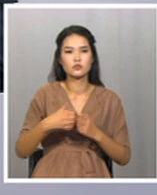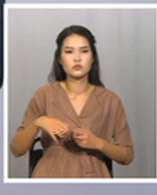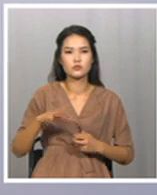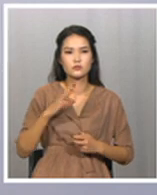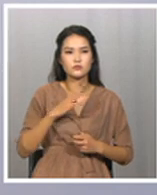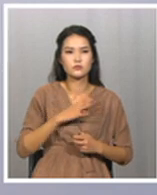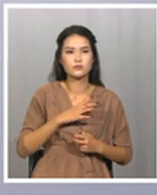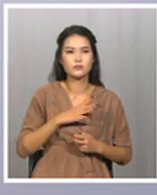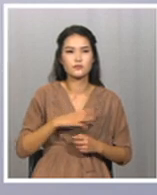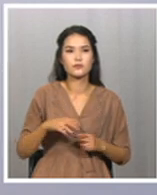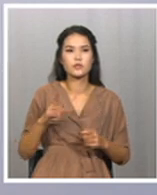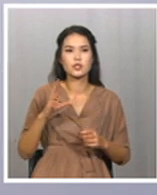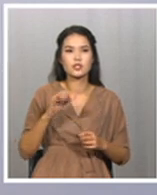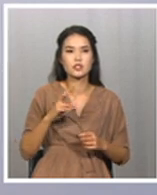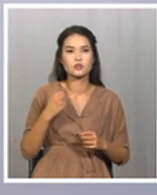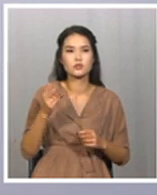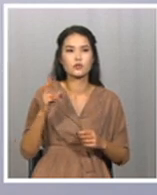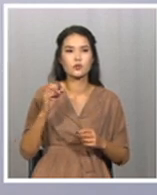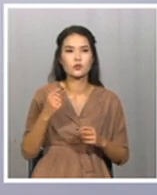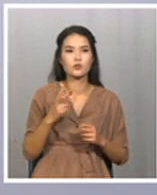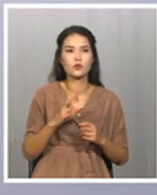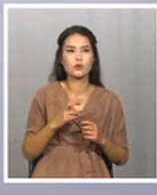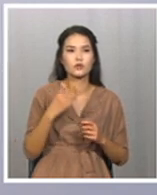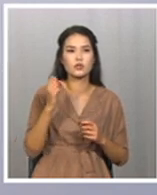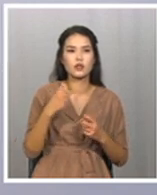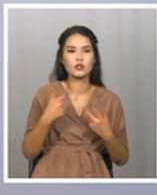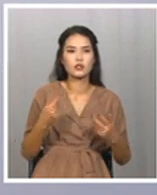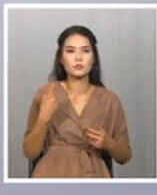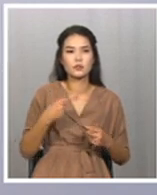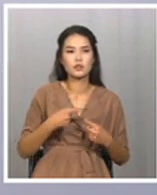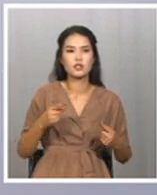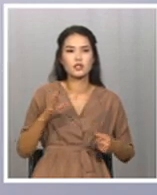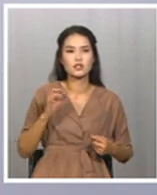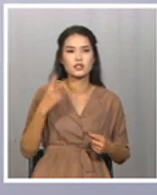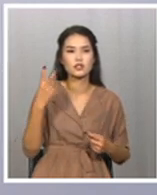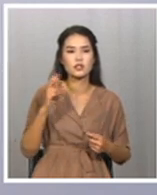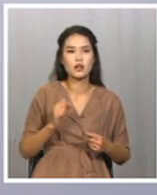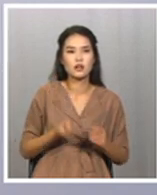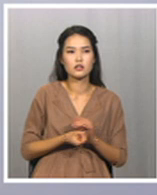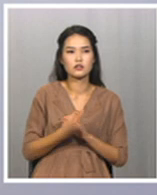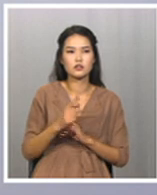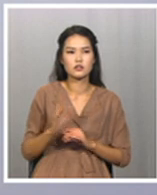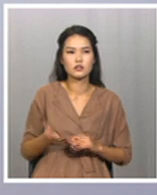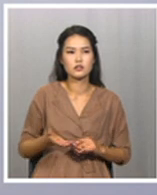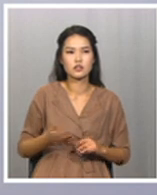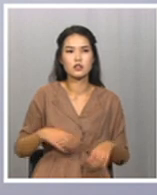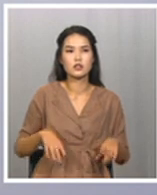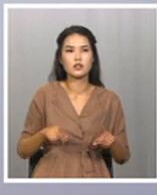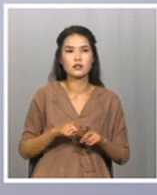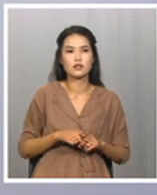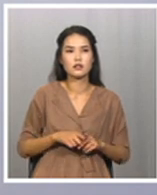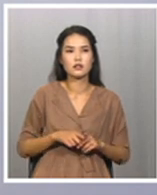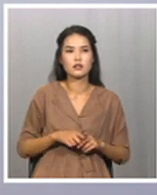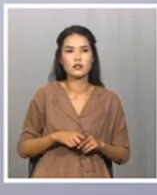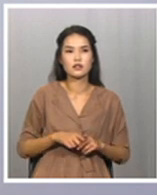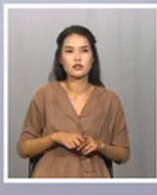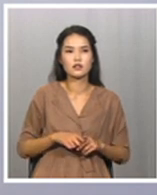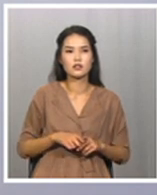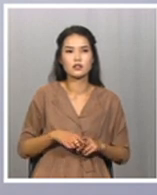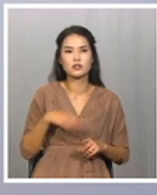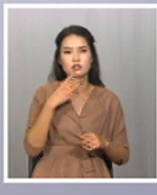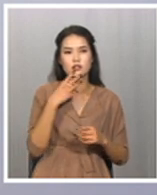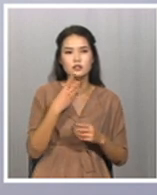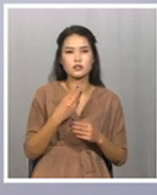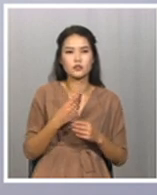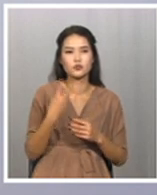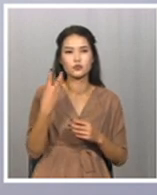Сонда косинус квадрат альфа тең 1 азайтылған синус квадрат альфа пайда болады. Яғни, қазір сіздер негізгі